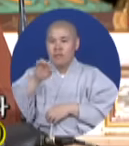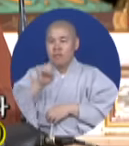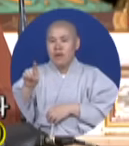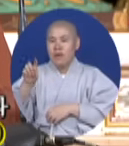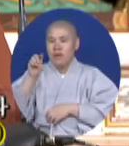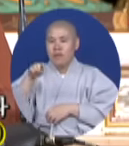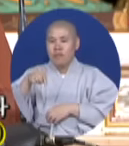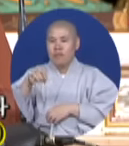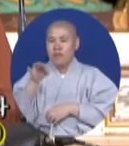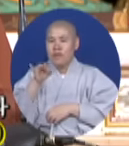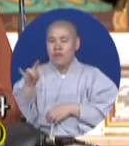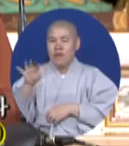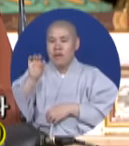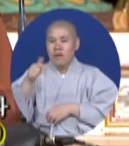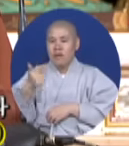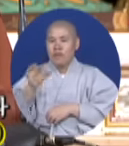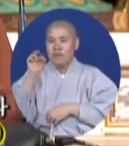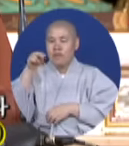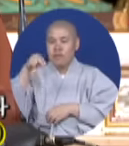수파원흉